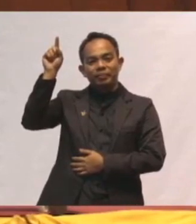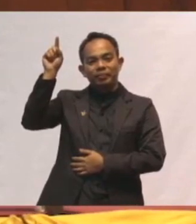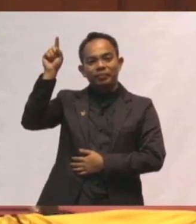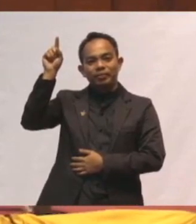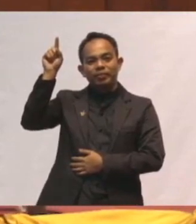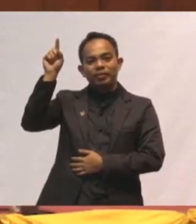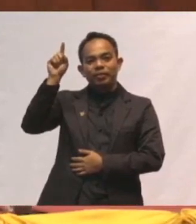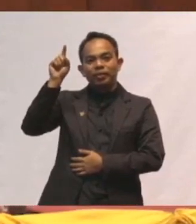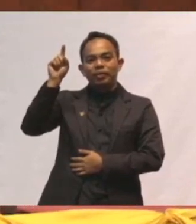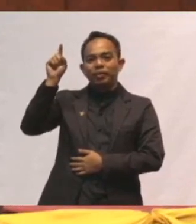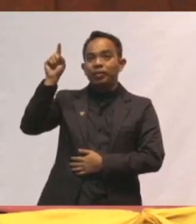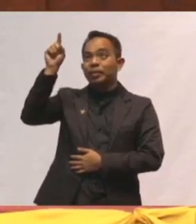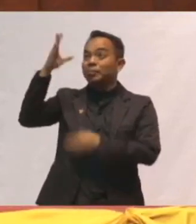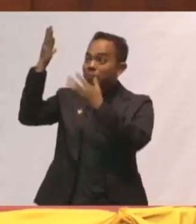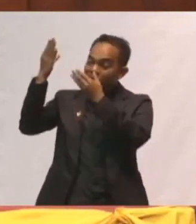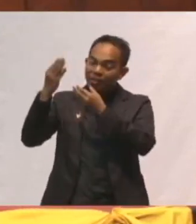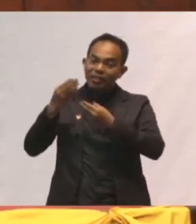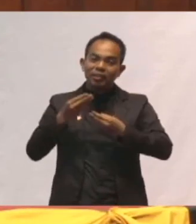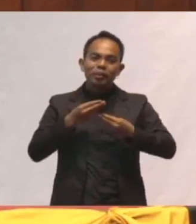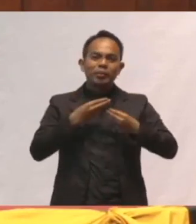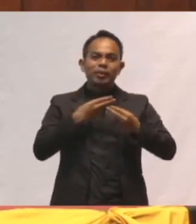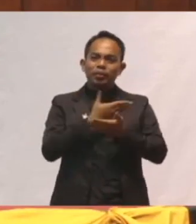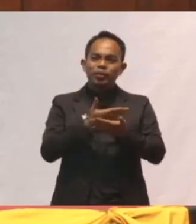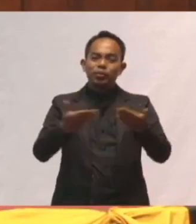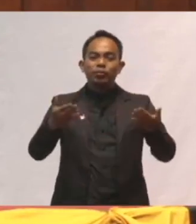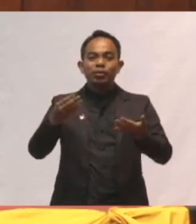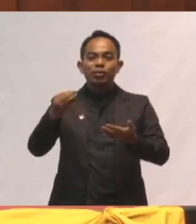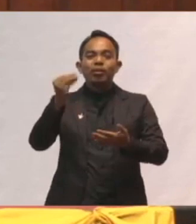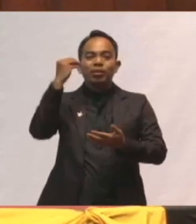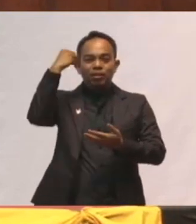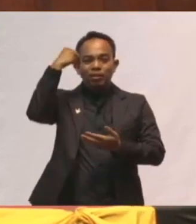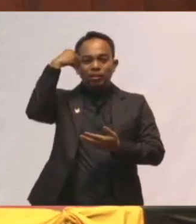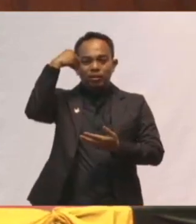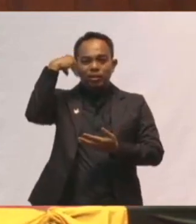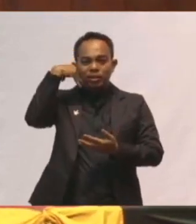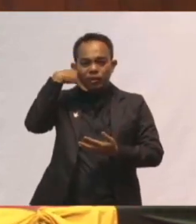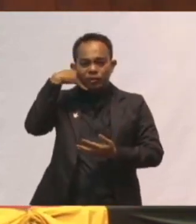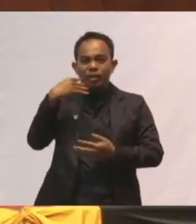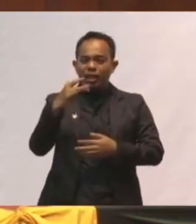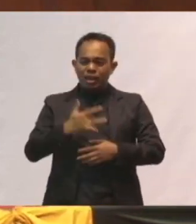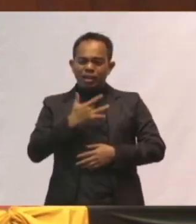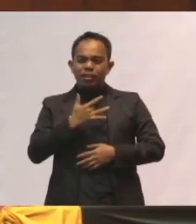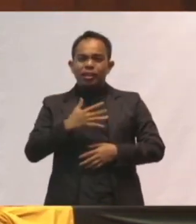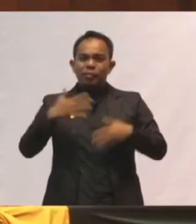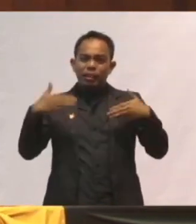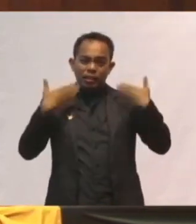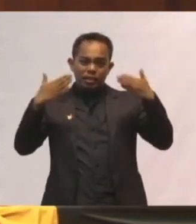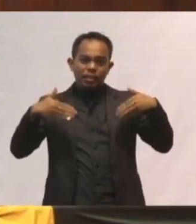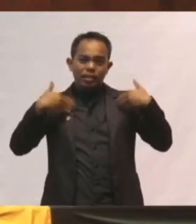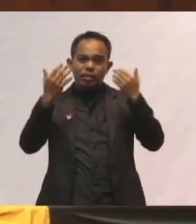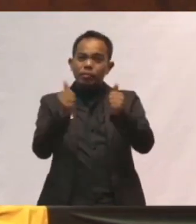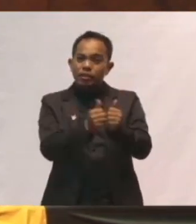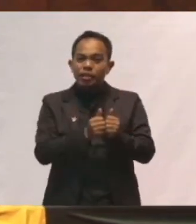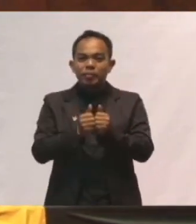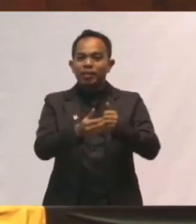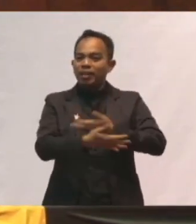yang mengurniakan pada kita keinsanan dan hari bahagia ini bersama dengan